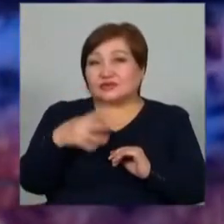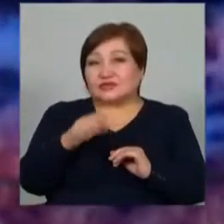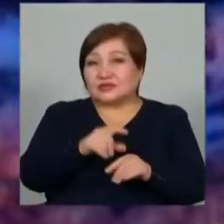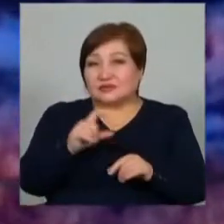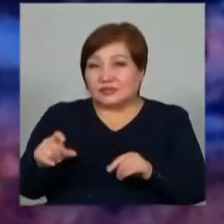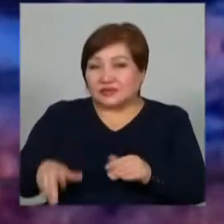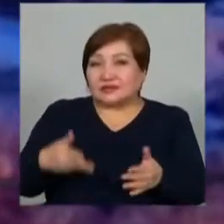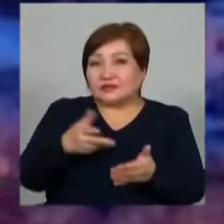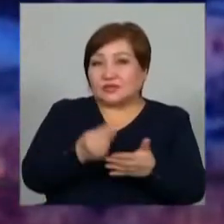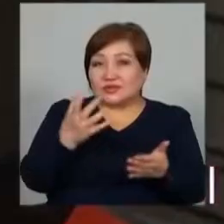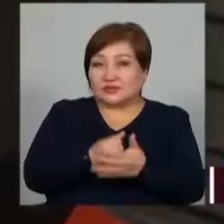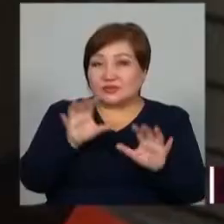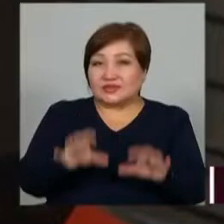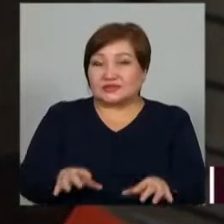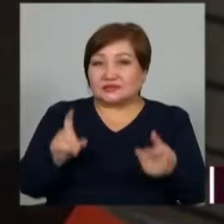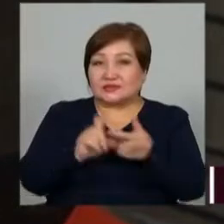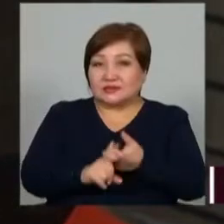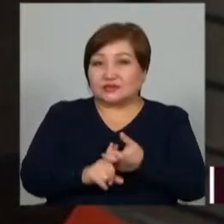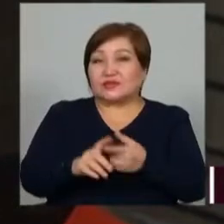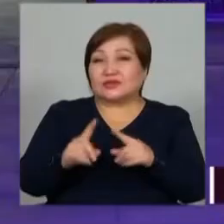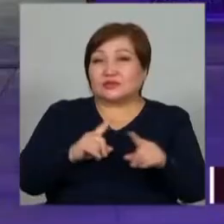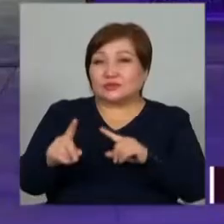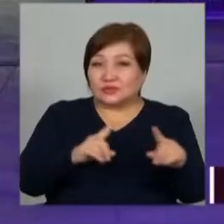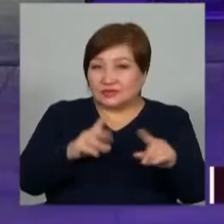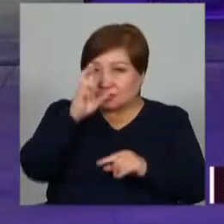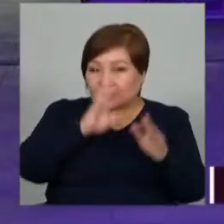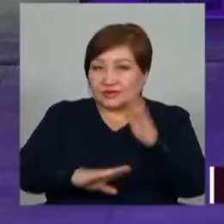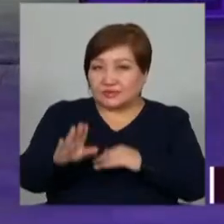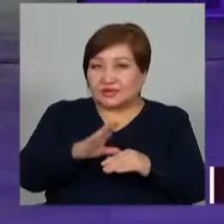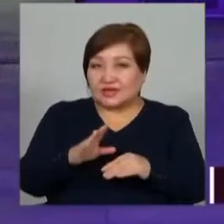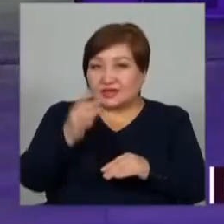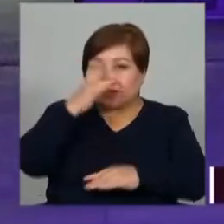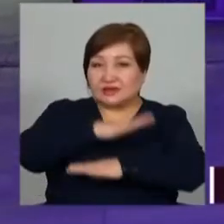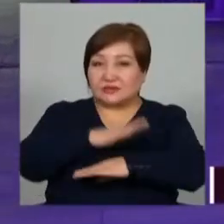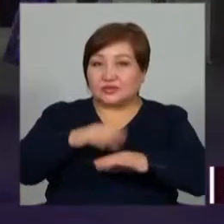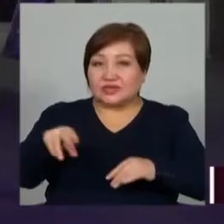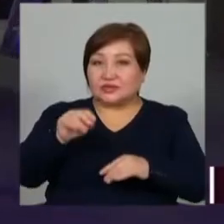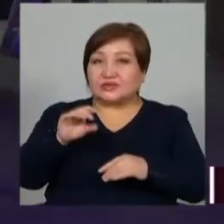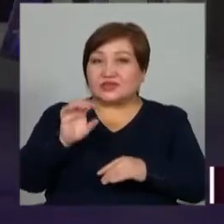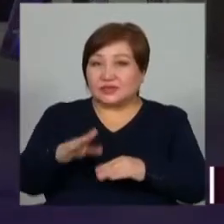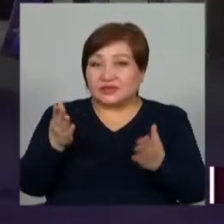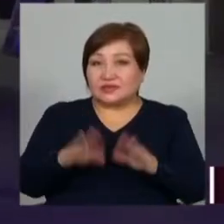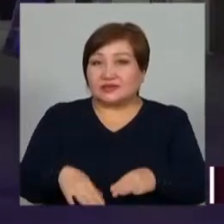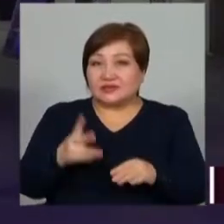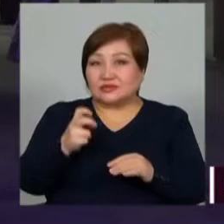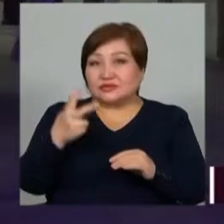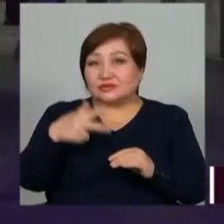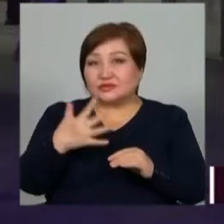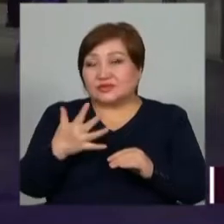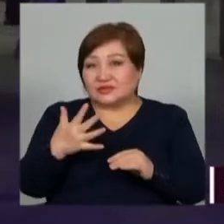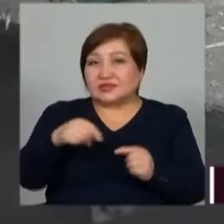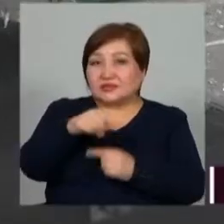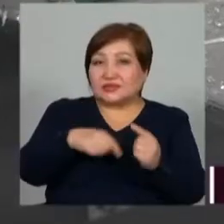бүгін президенттің қатысуымен өткен үкімет отырысында Алматы әкімі Ерболат Досаев мәлімді. Қалған 274 кәсіпкерге өтемақы сараптама